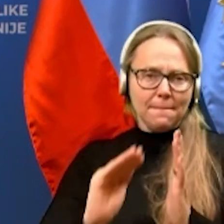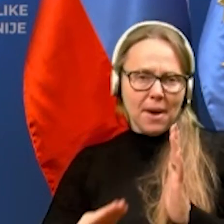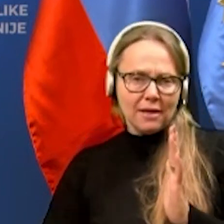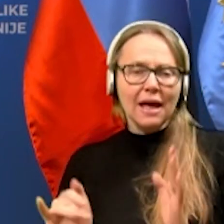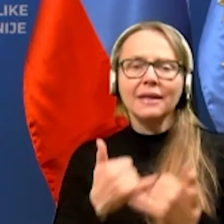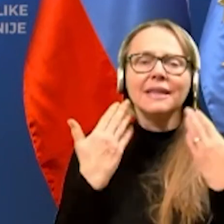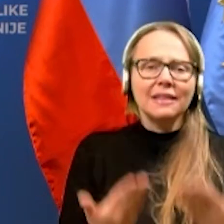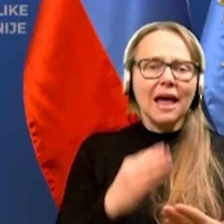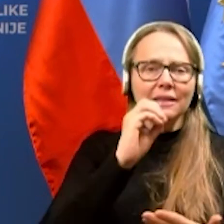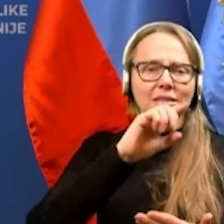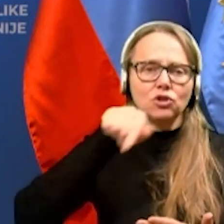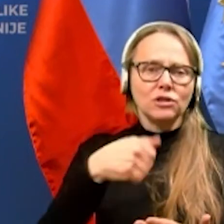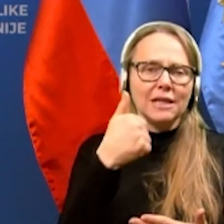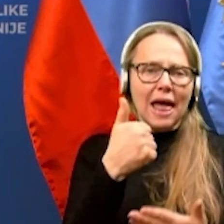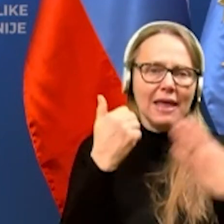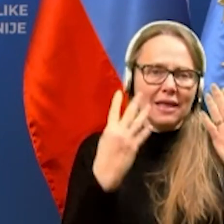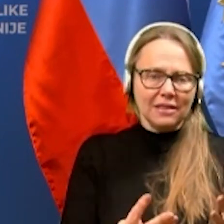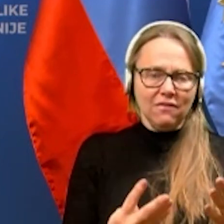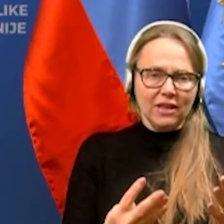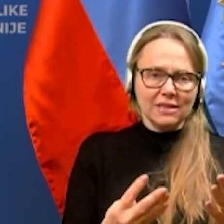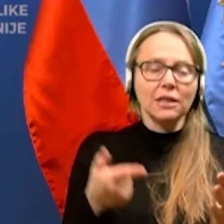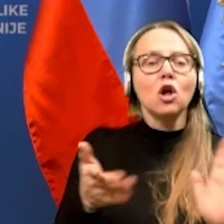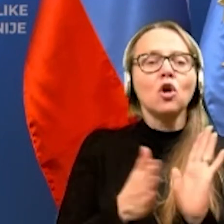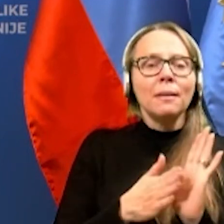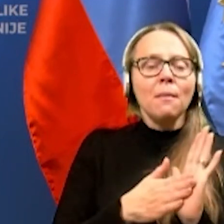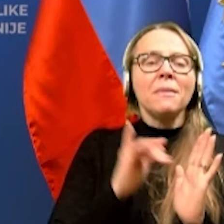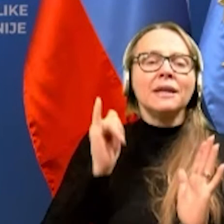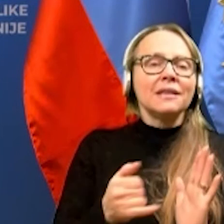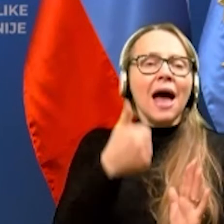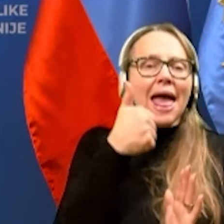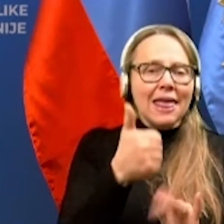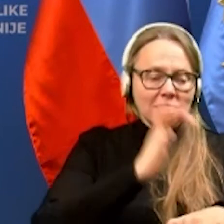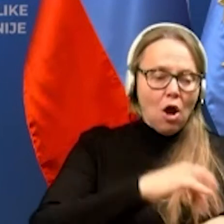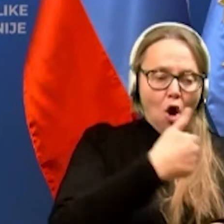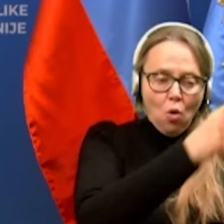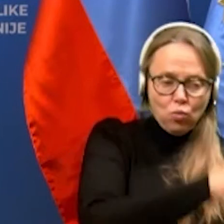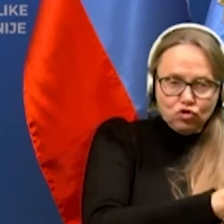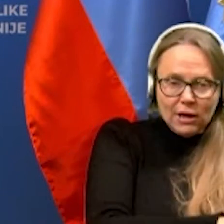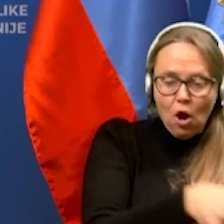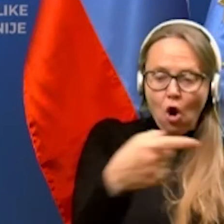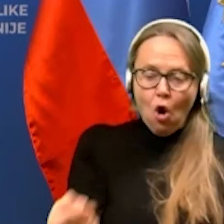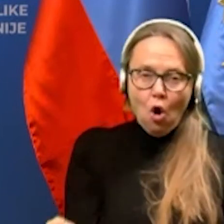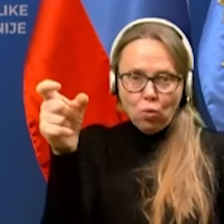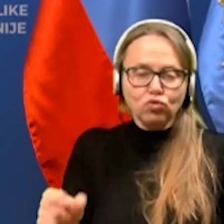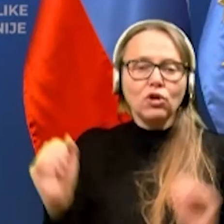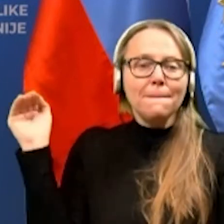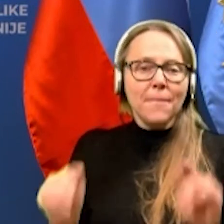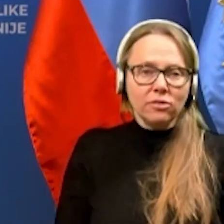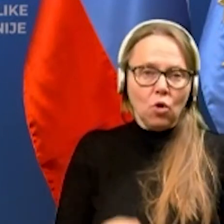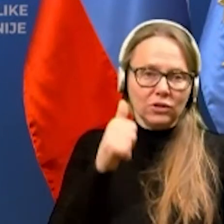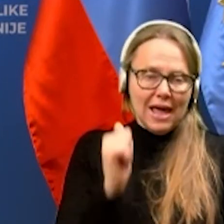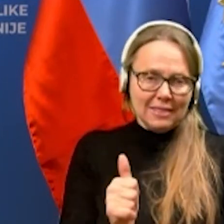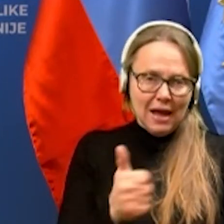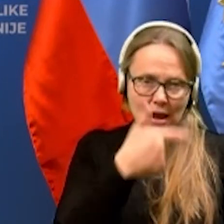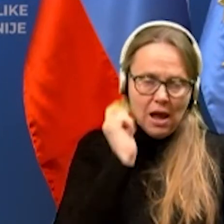znaša danes 0,91, kar pomeni, da en okuženi okuži manj kot enega.